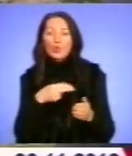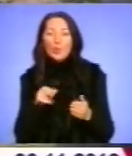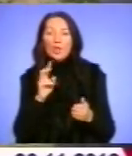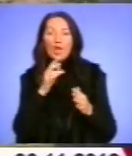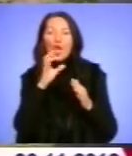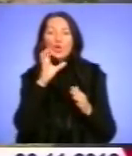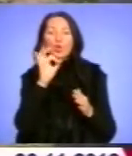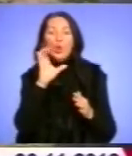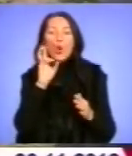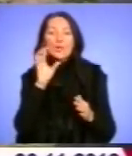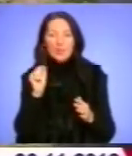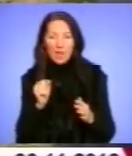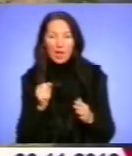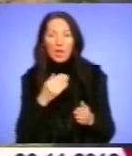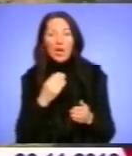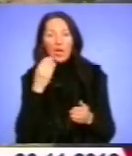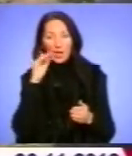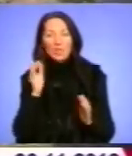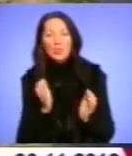в співвідношенні